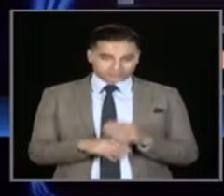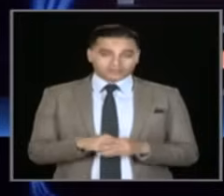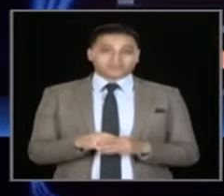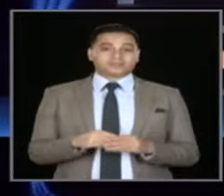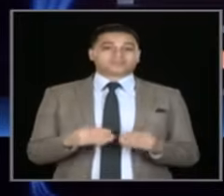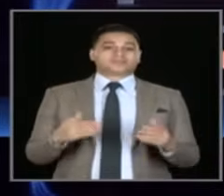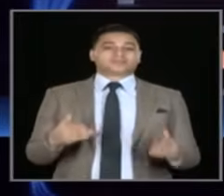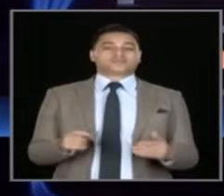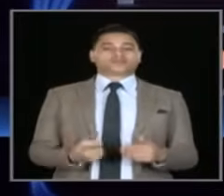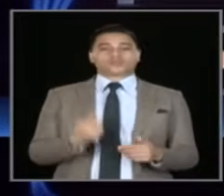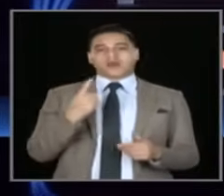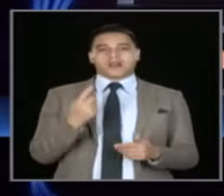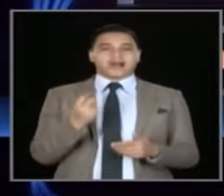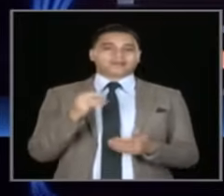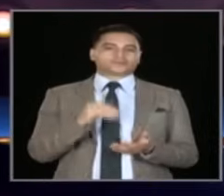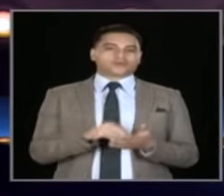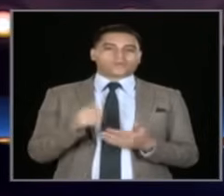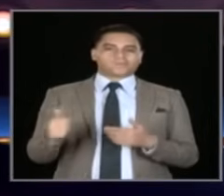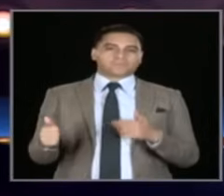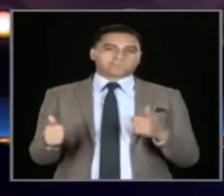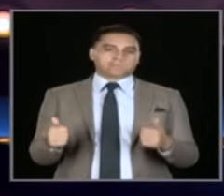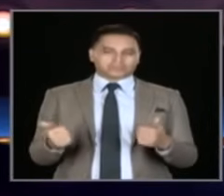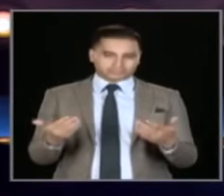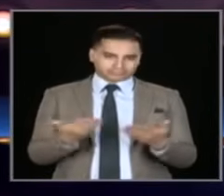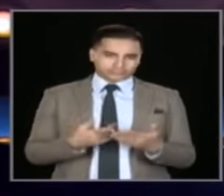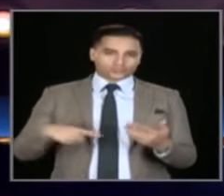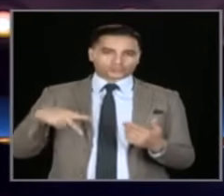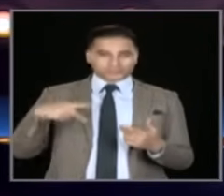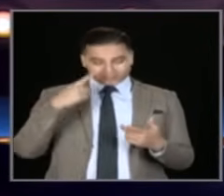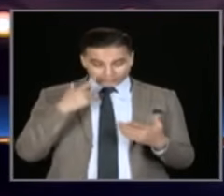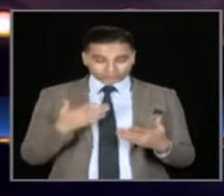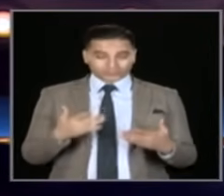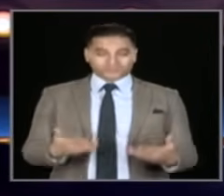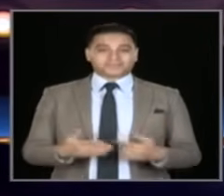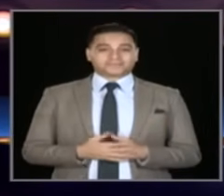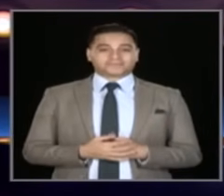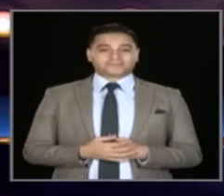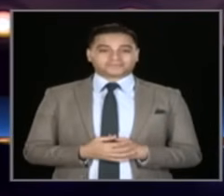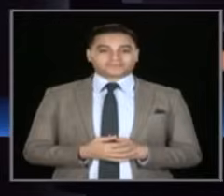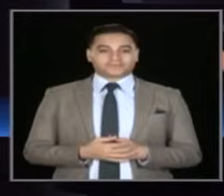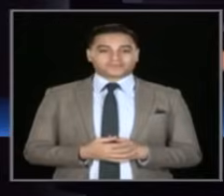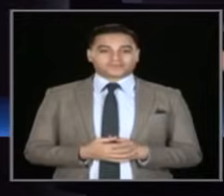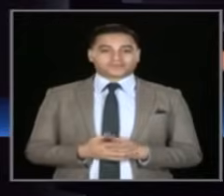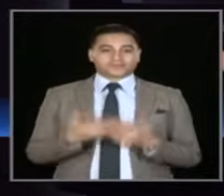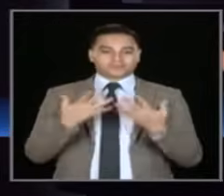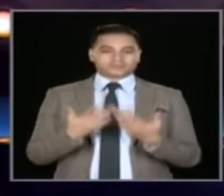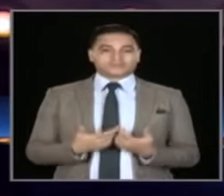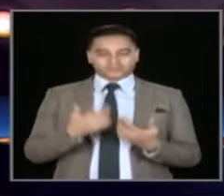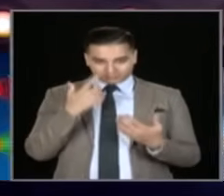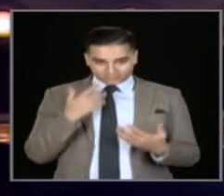الذهبي، سؤال ب25 نقطة هي كنت 8، والسؤال هيبقى قدرات